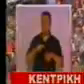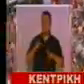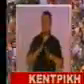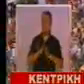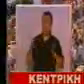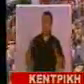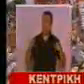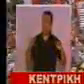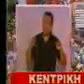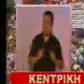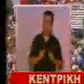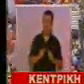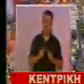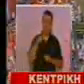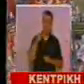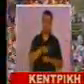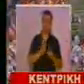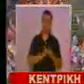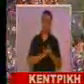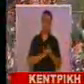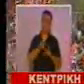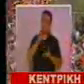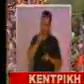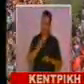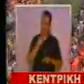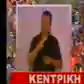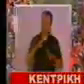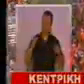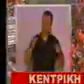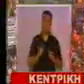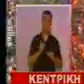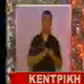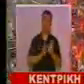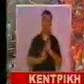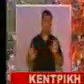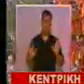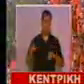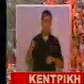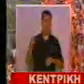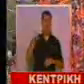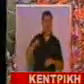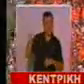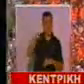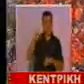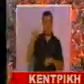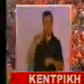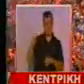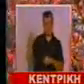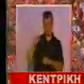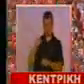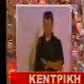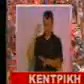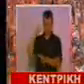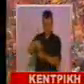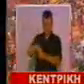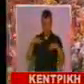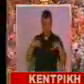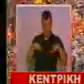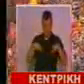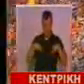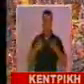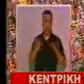μεγάλη πίεση προς το Κομμουνιστικό Κόμμα Ελλάδας. Μας θέλουν σε μια τέτοια κυβέρνηση για να λένε στο λαό μετά τις